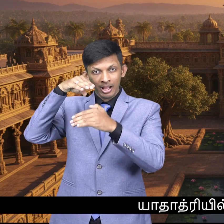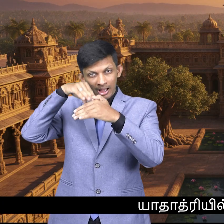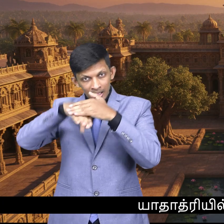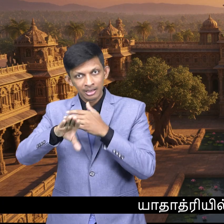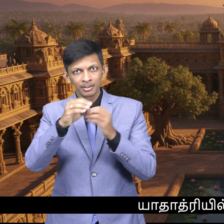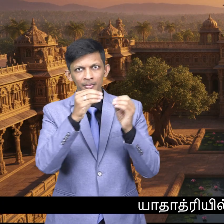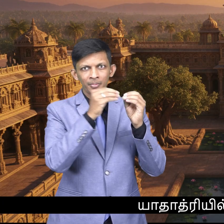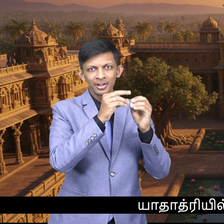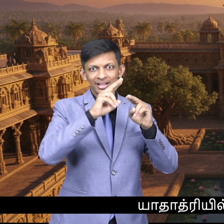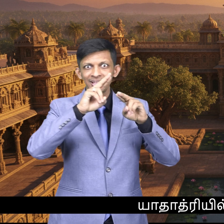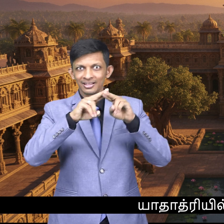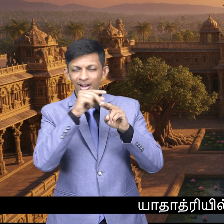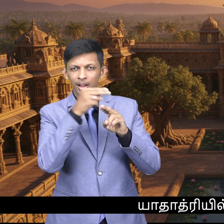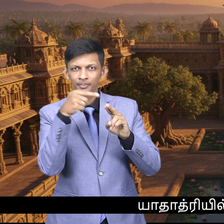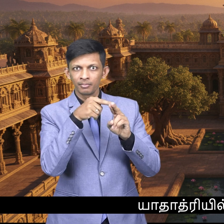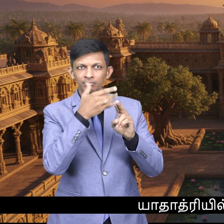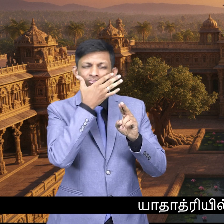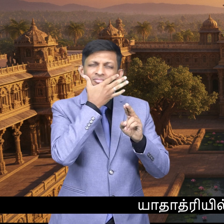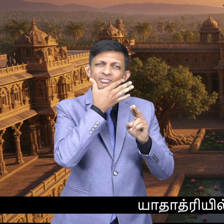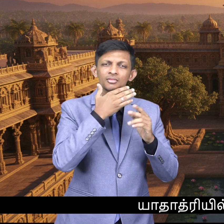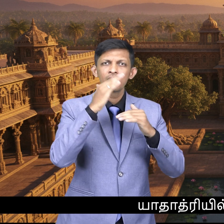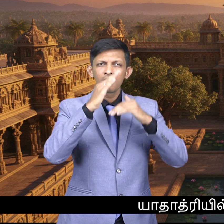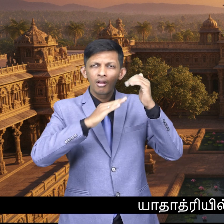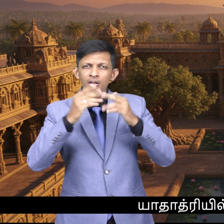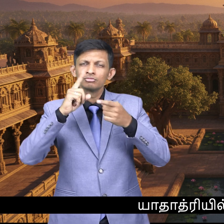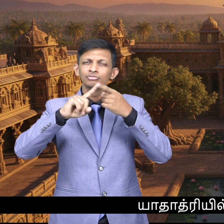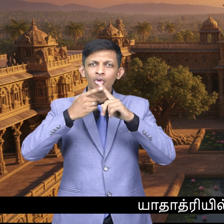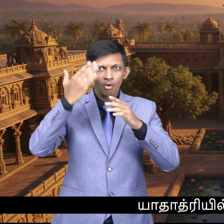யாத்ரியில் புவனகிரி கோட்டை,